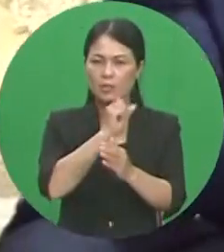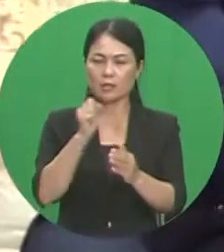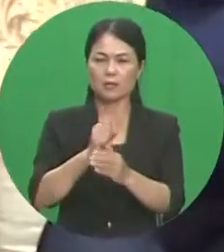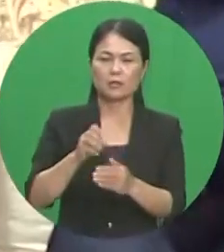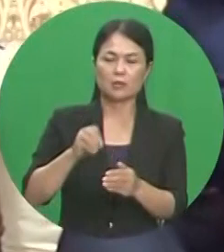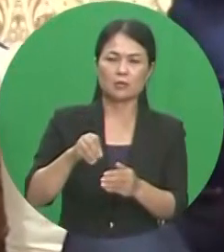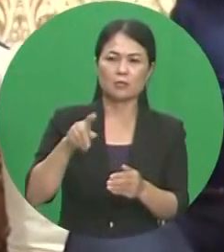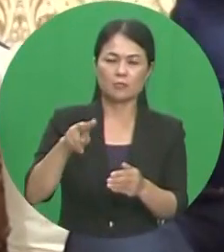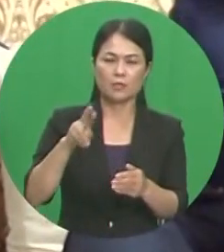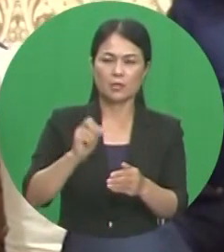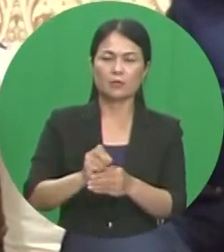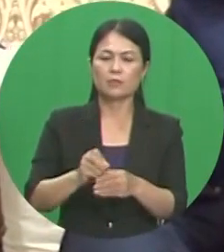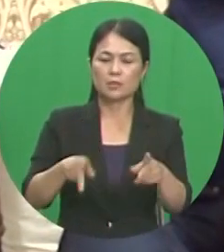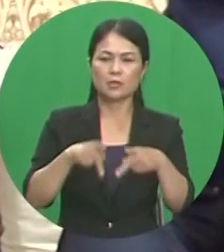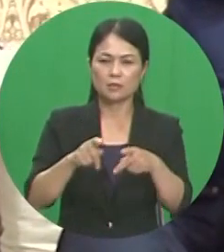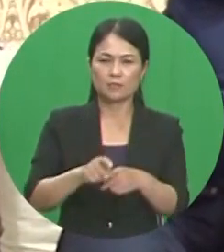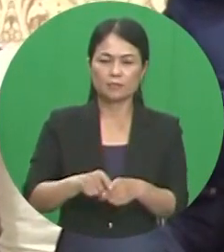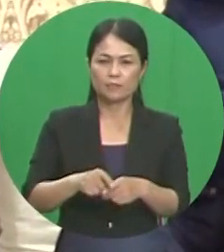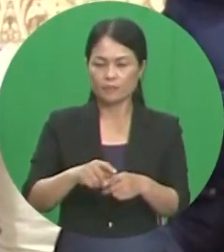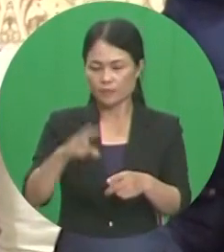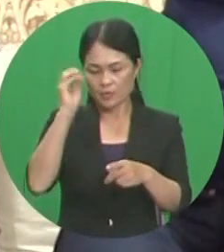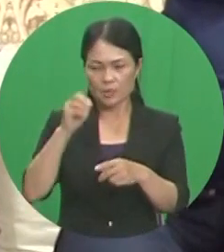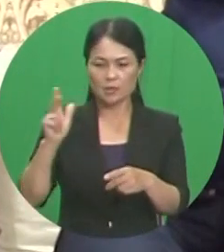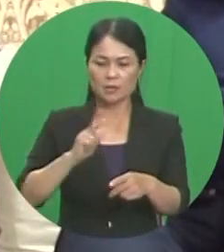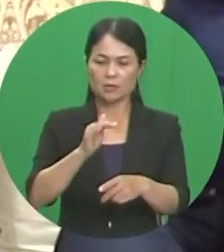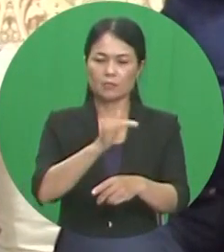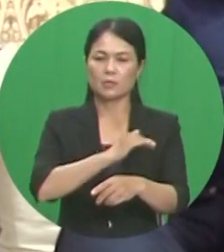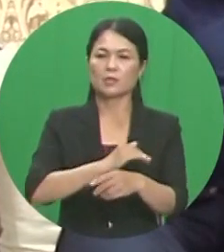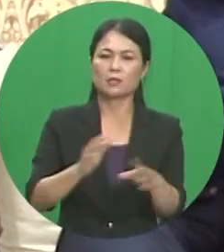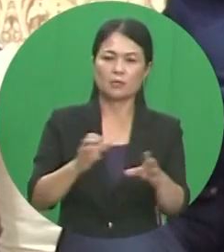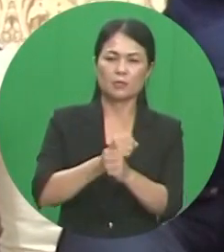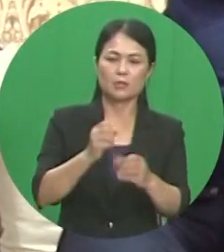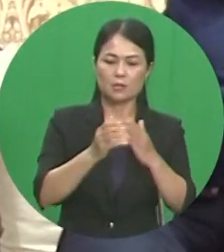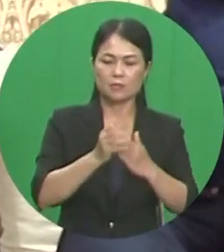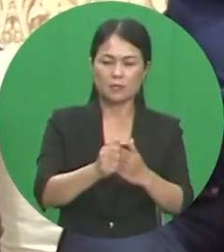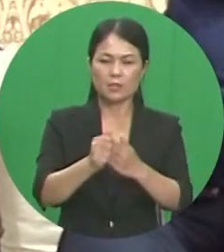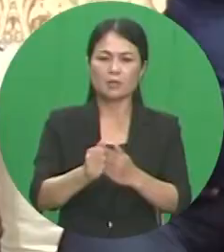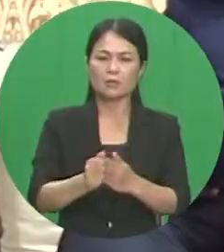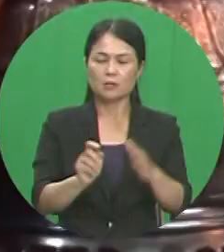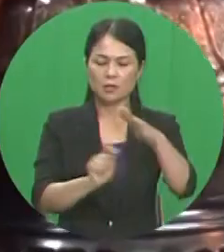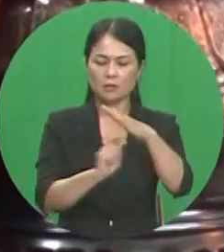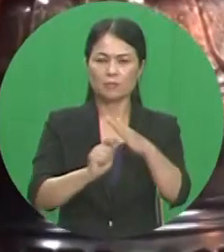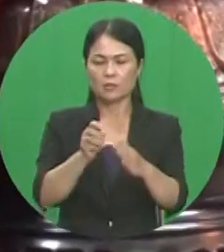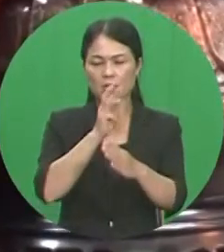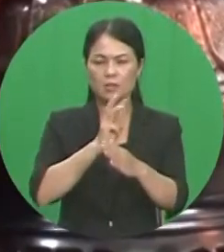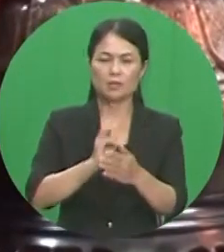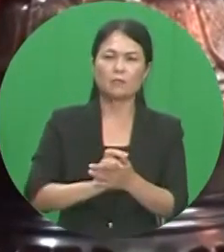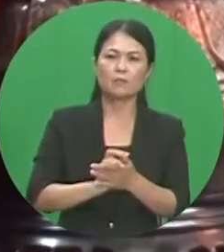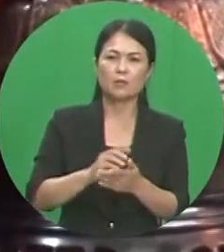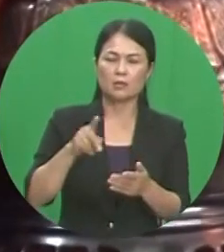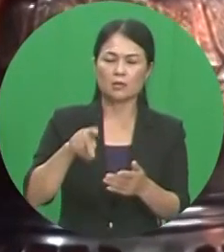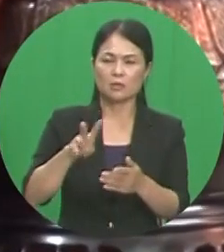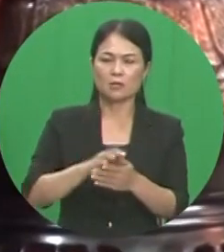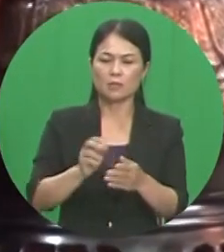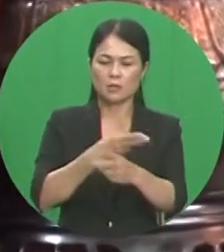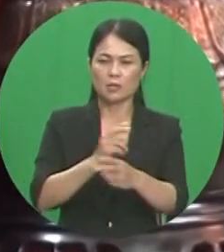rá. Nếu không có các nút đại, lúc khuôn sơ thị xã, có bàn nôm dọc nơi tất rai thông bà chết Blue Sea, chia phá lật tập